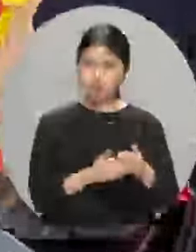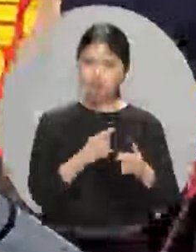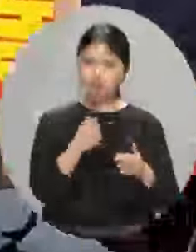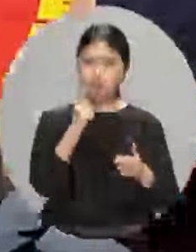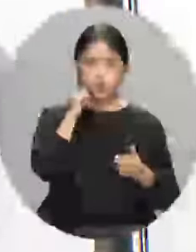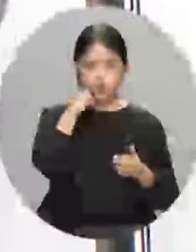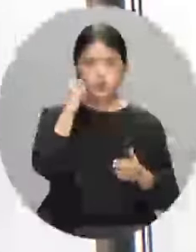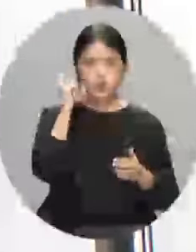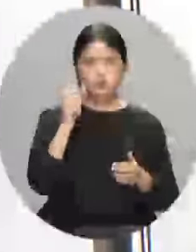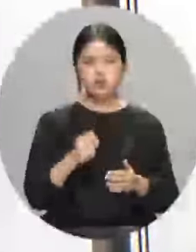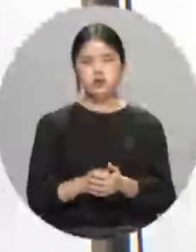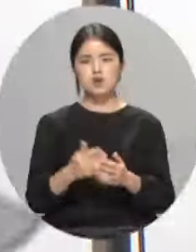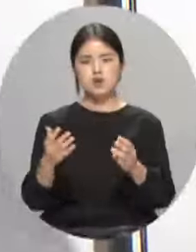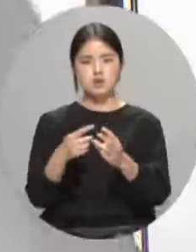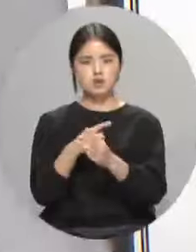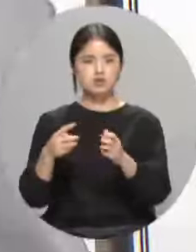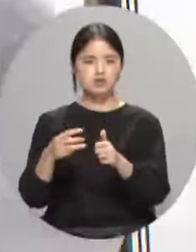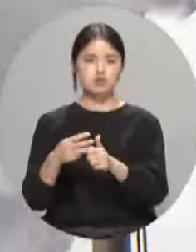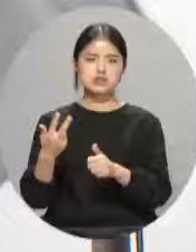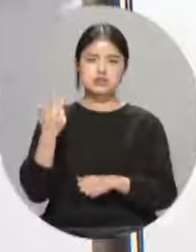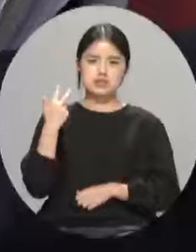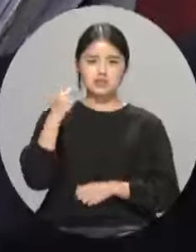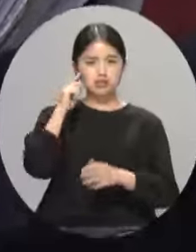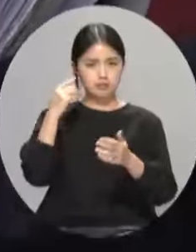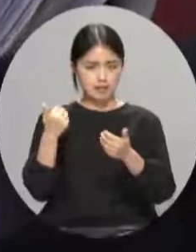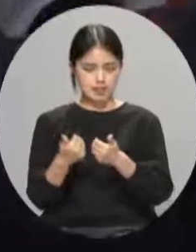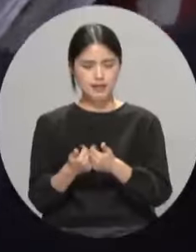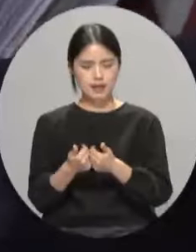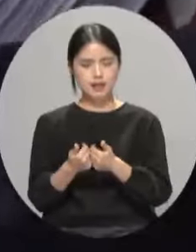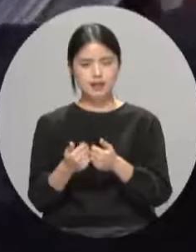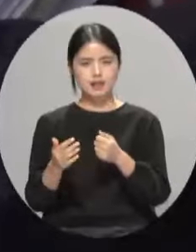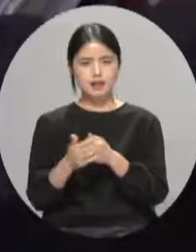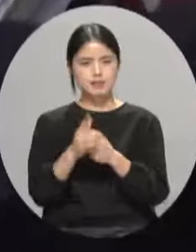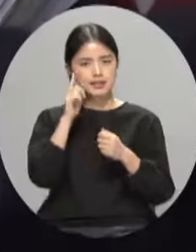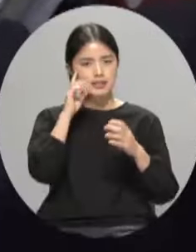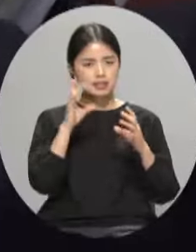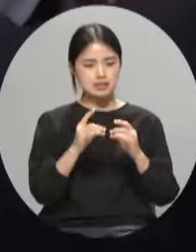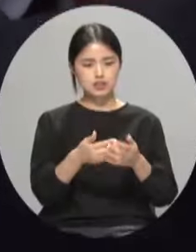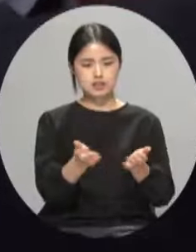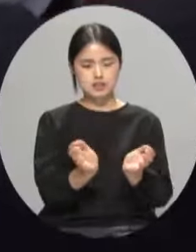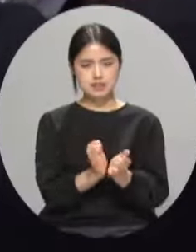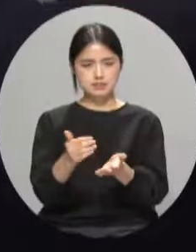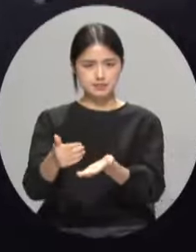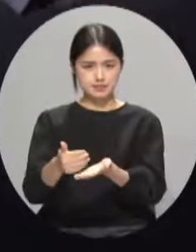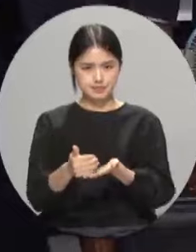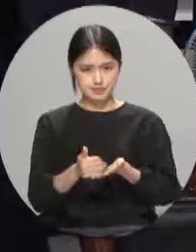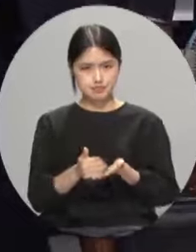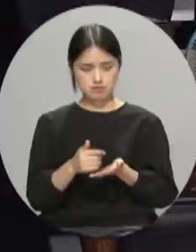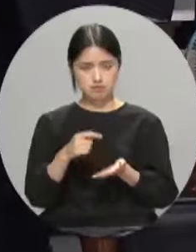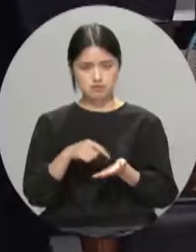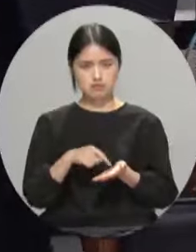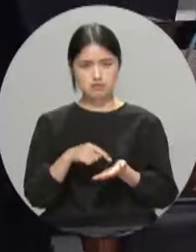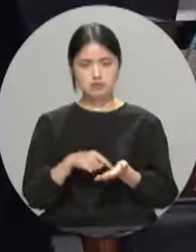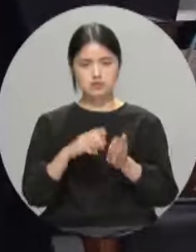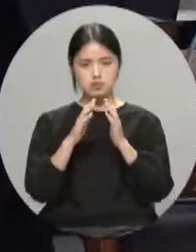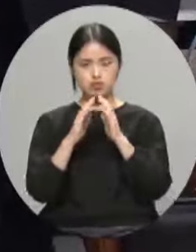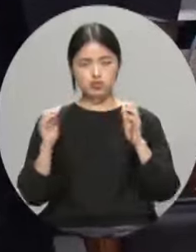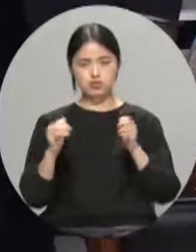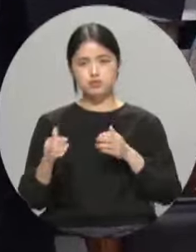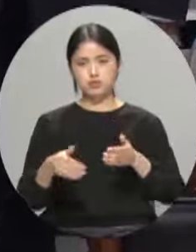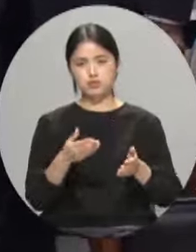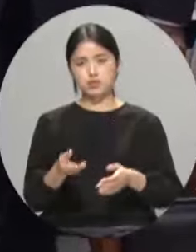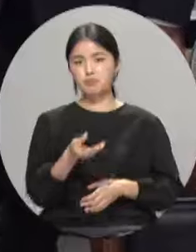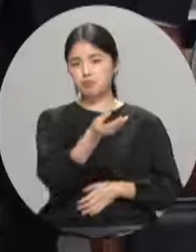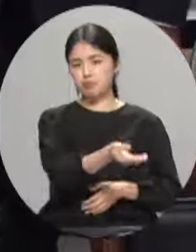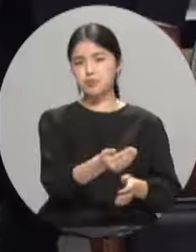있습니다. 완주군은 지난주 반대 의견을 달아 찬성 측 단체가 제출한 통합 건의서를 전북자치도에